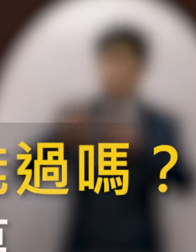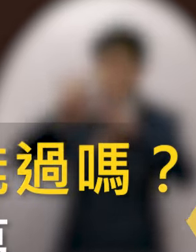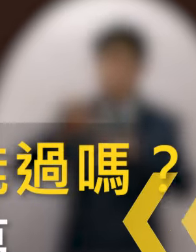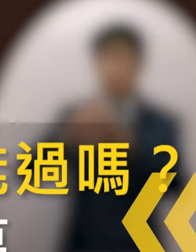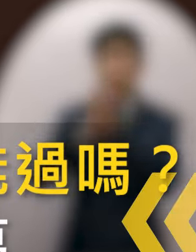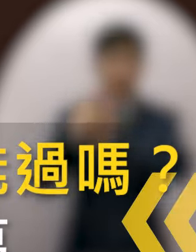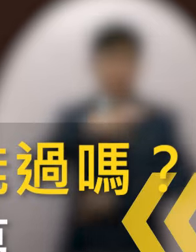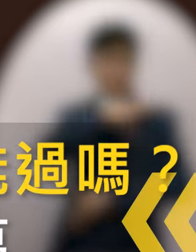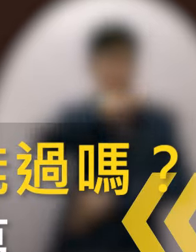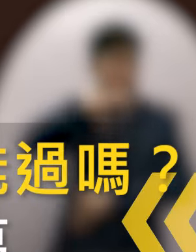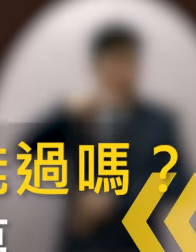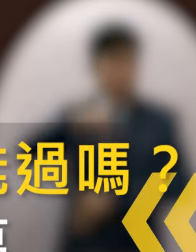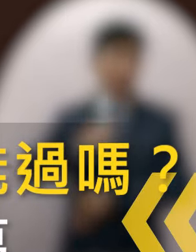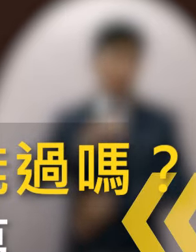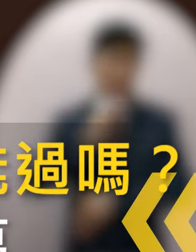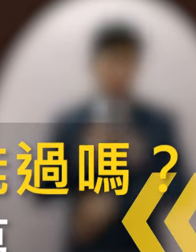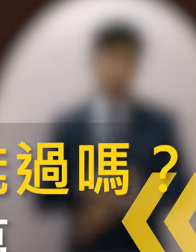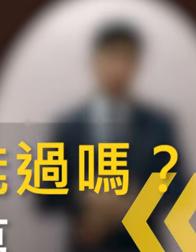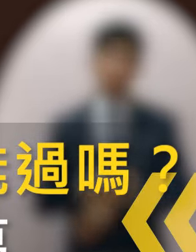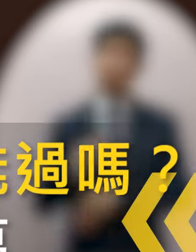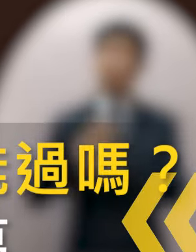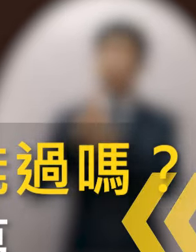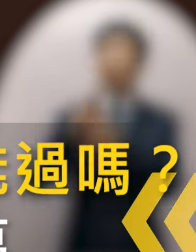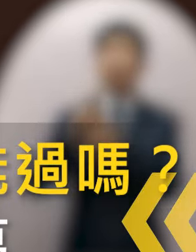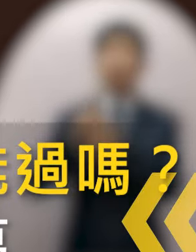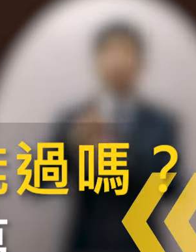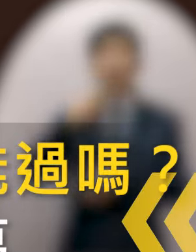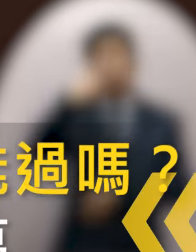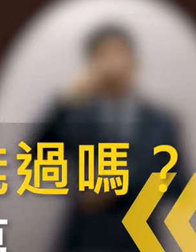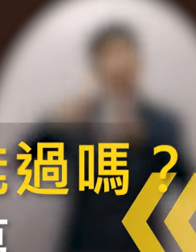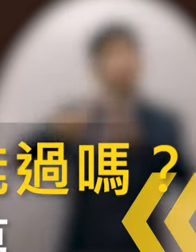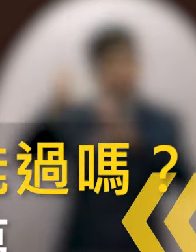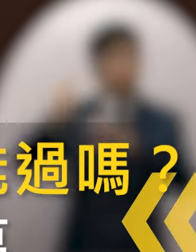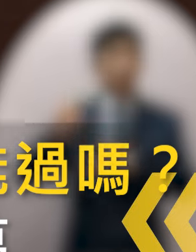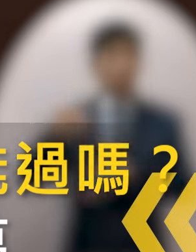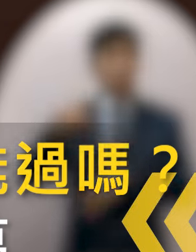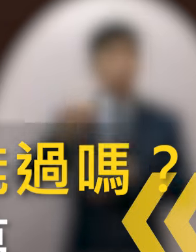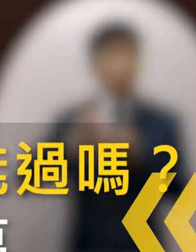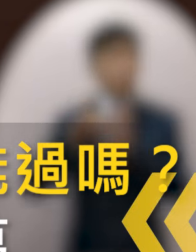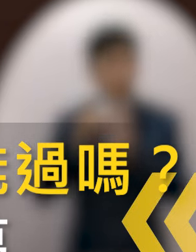吗？我要呼吁赖清德，不要再搞恶意杯葛限制人身自